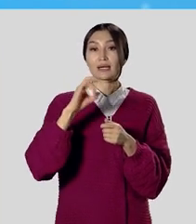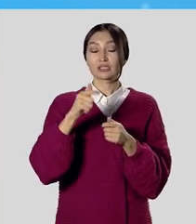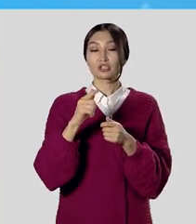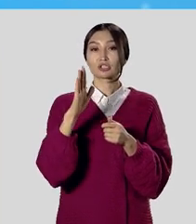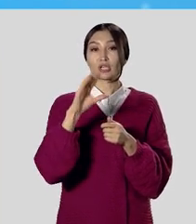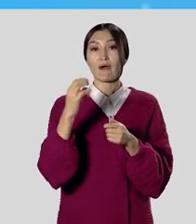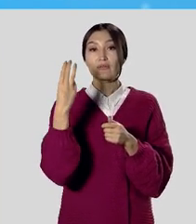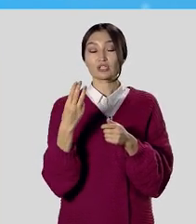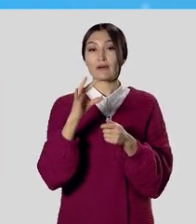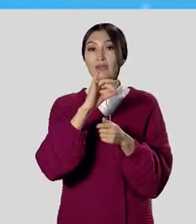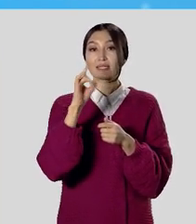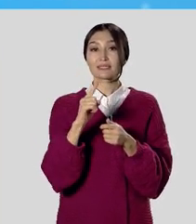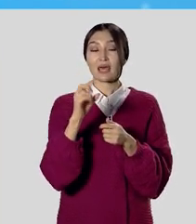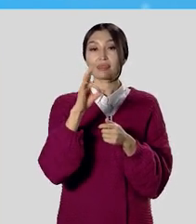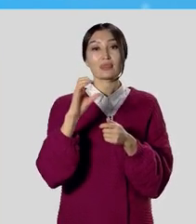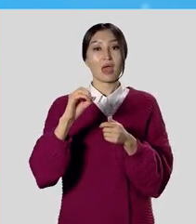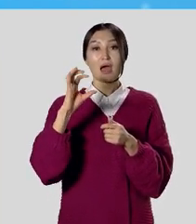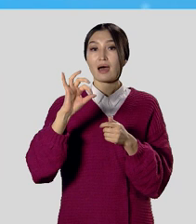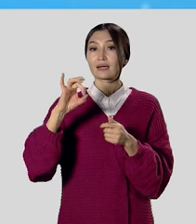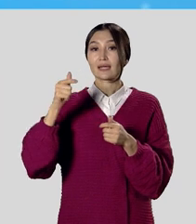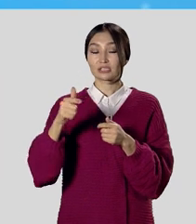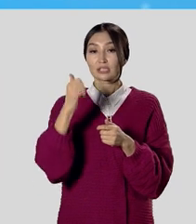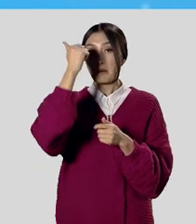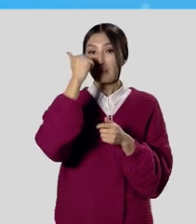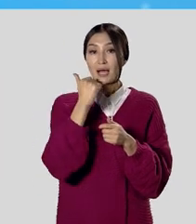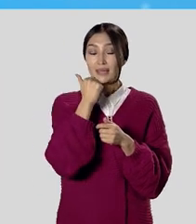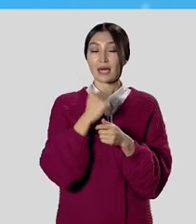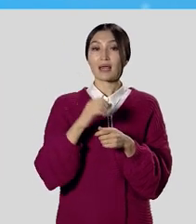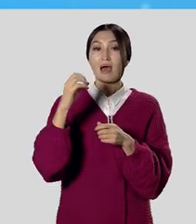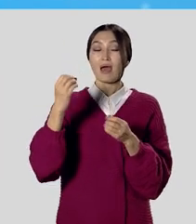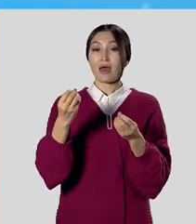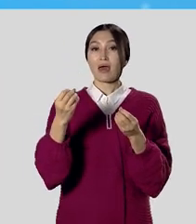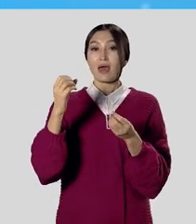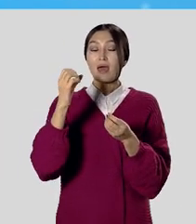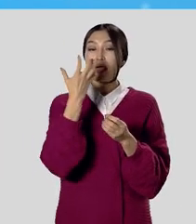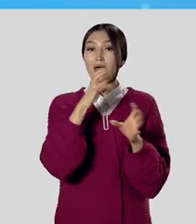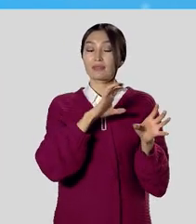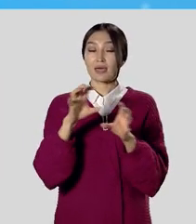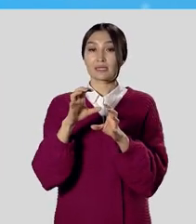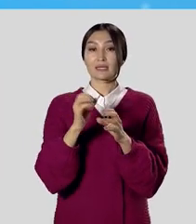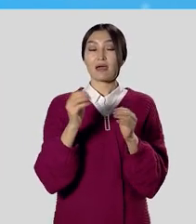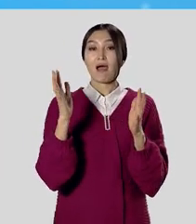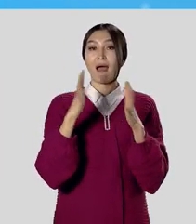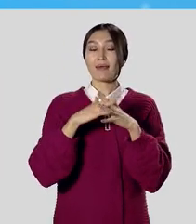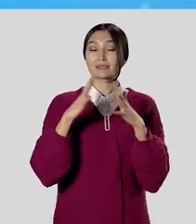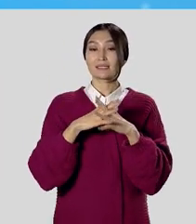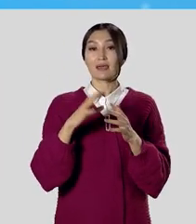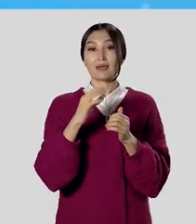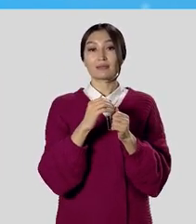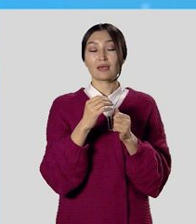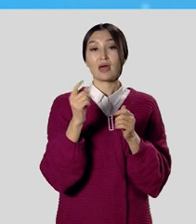из неорганических, проходящий благодаря энергии окисления неорганических